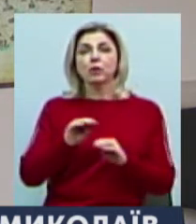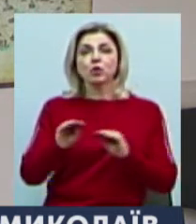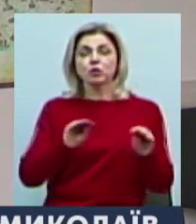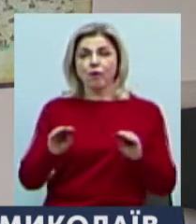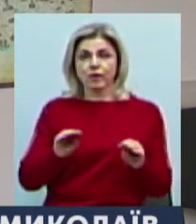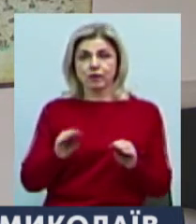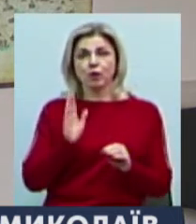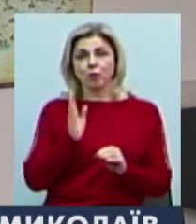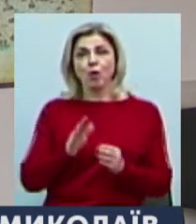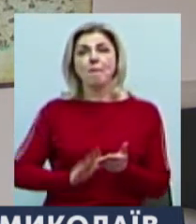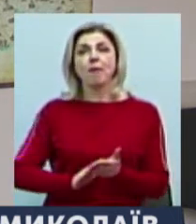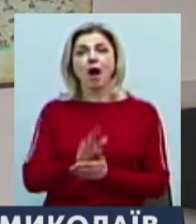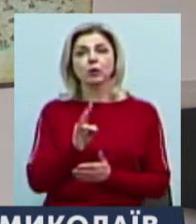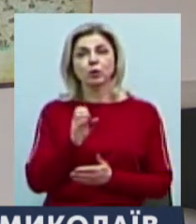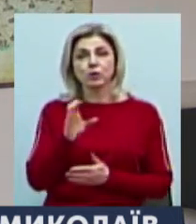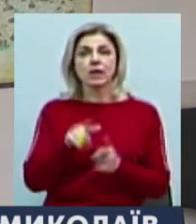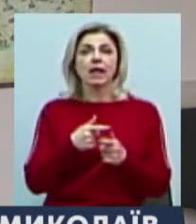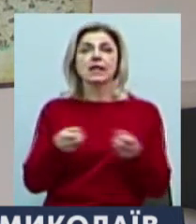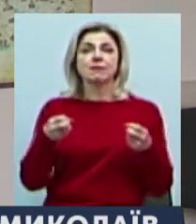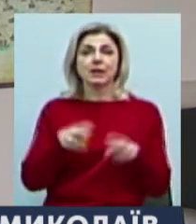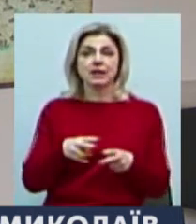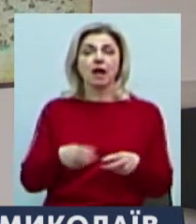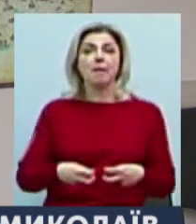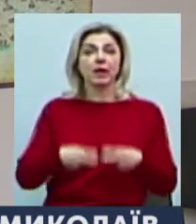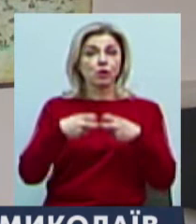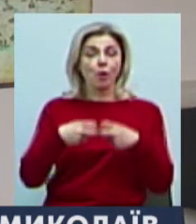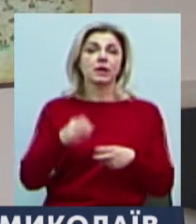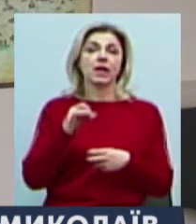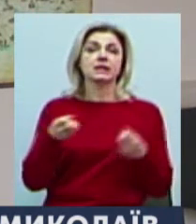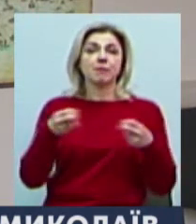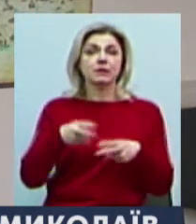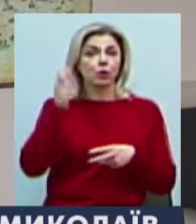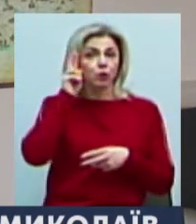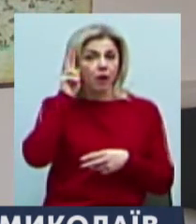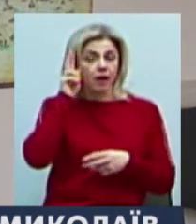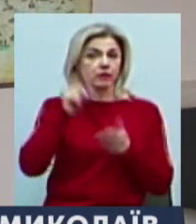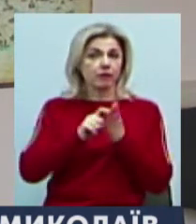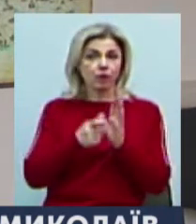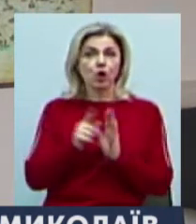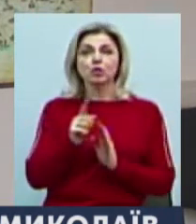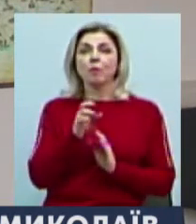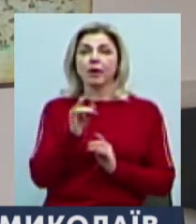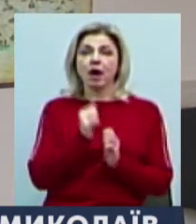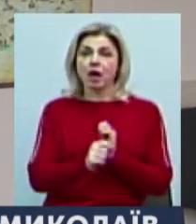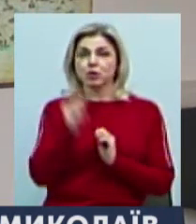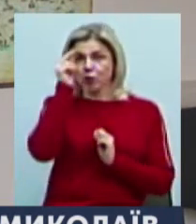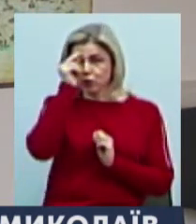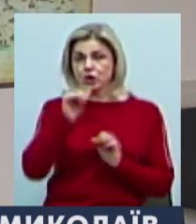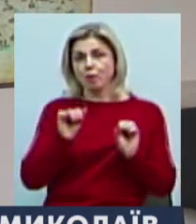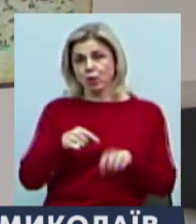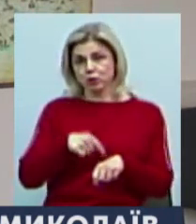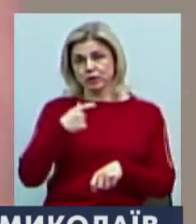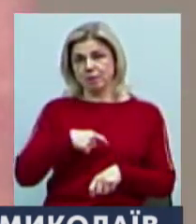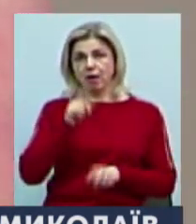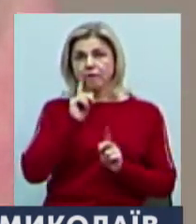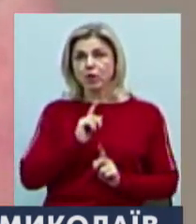будуть облаштовані і пандуси, або спеціальні підйомники, так і спеціальні туалети для того, щоб кожен учень міг почувати себе